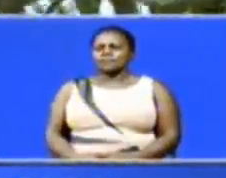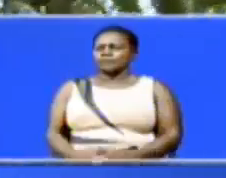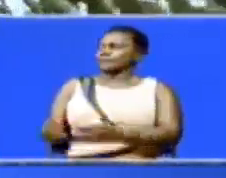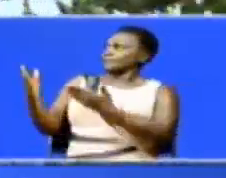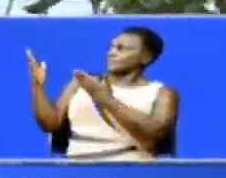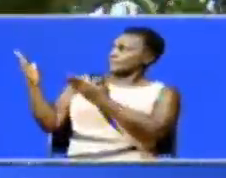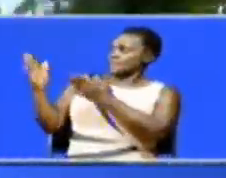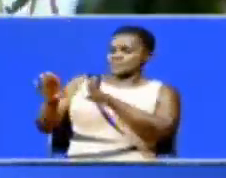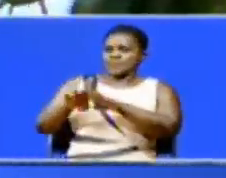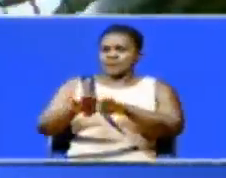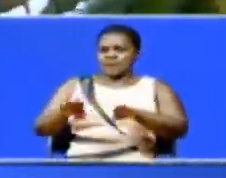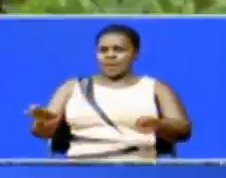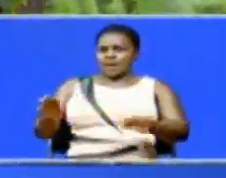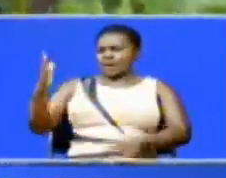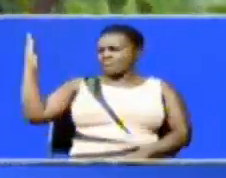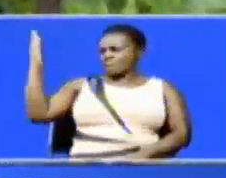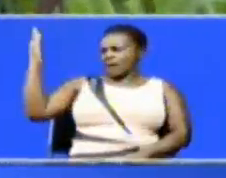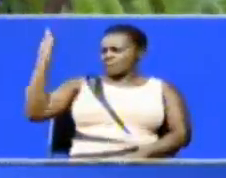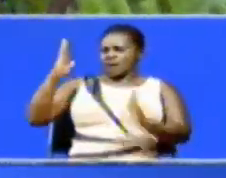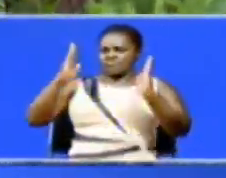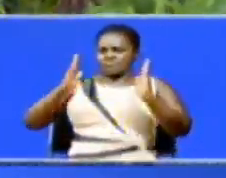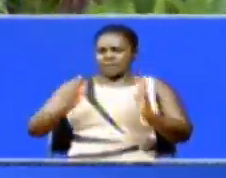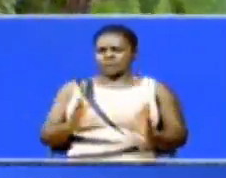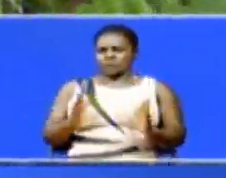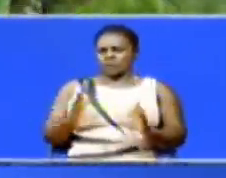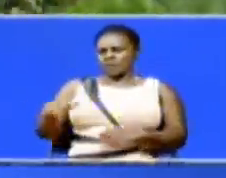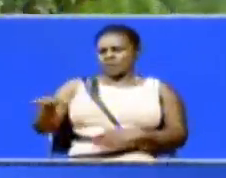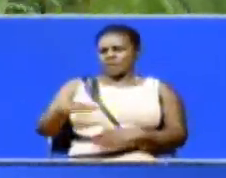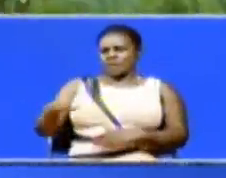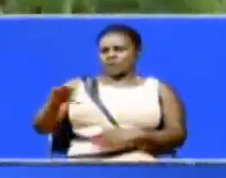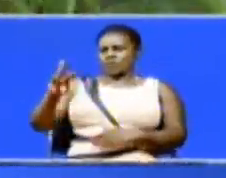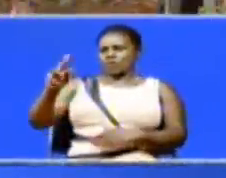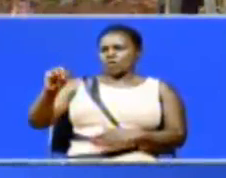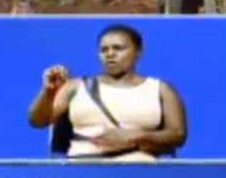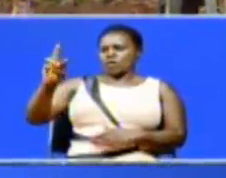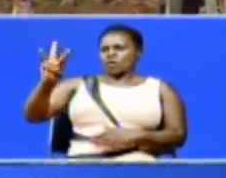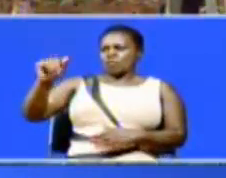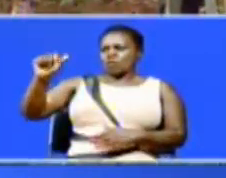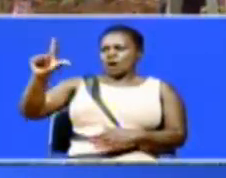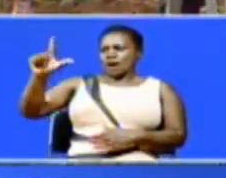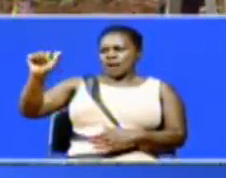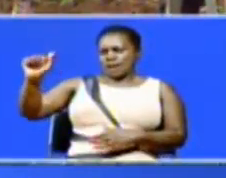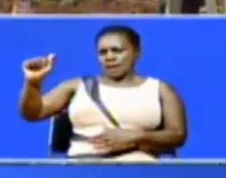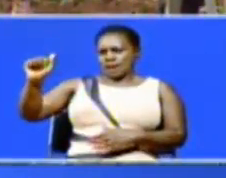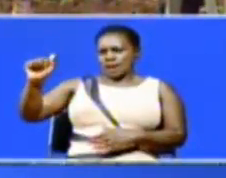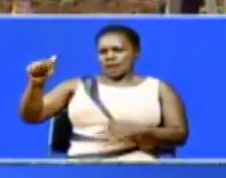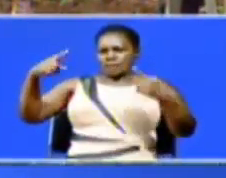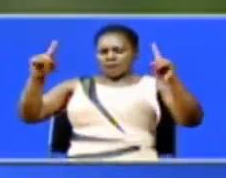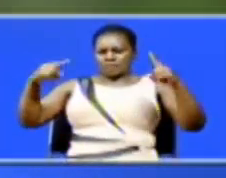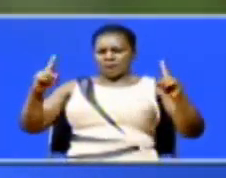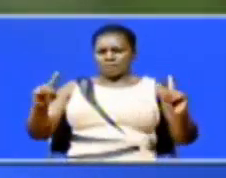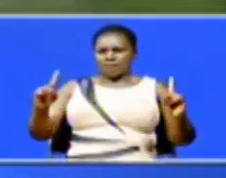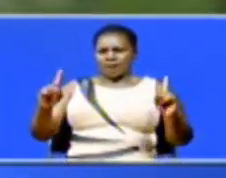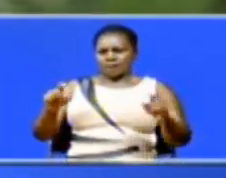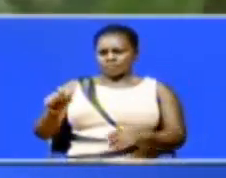Hili ni shamba lake mhubiri Onesmus Masisia, eneo la Mwala, kaunti ya Machakos. Kunawiri kwa mazao